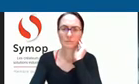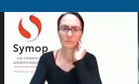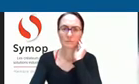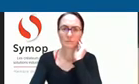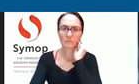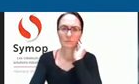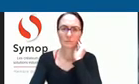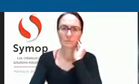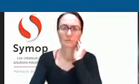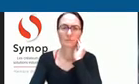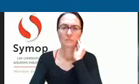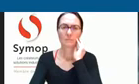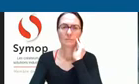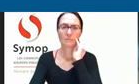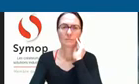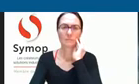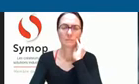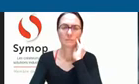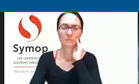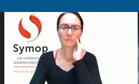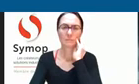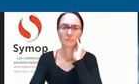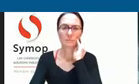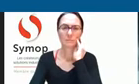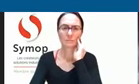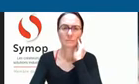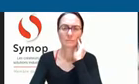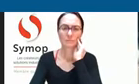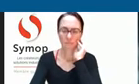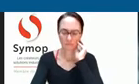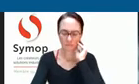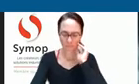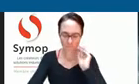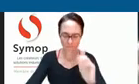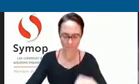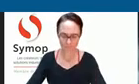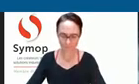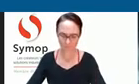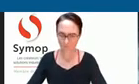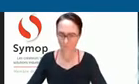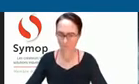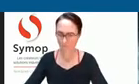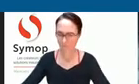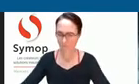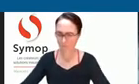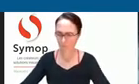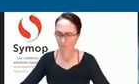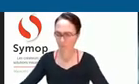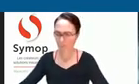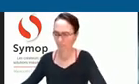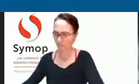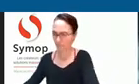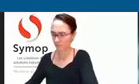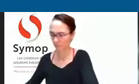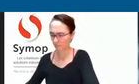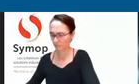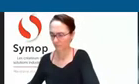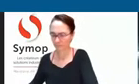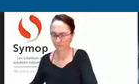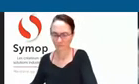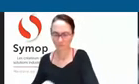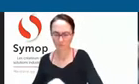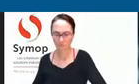interventions hors ligne. Puisque vous avez un twin numérique, ça veut dire que vous avez votre